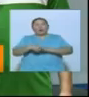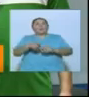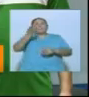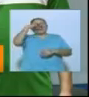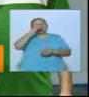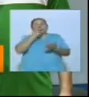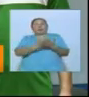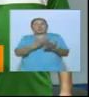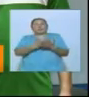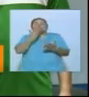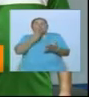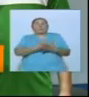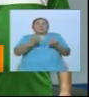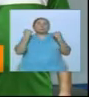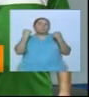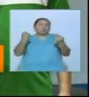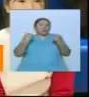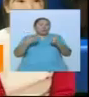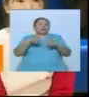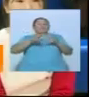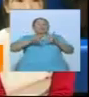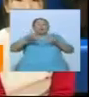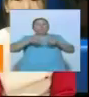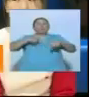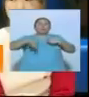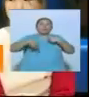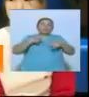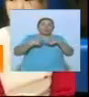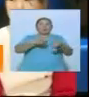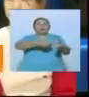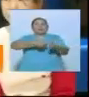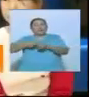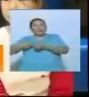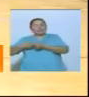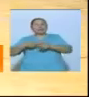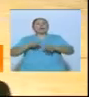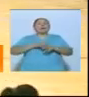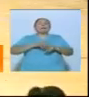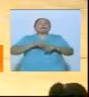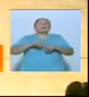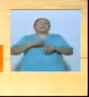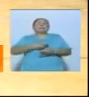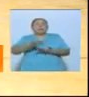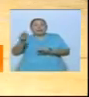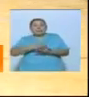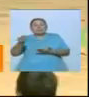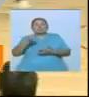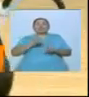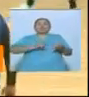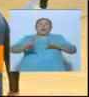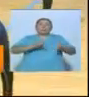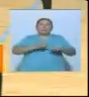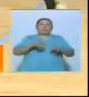свои умения в таких видах спорта, как мини-футбол, волейбол, перетягивание каната, настольный теннис и шахматы. По словам руководства